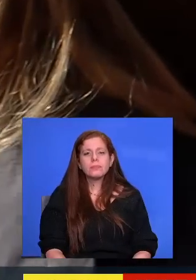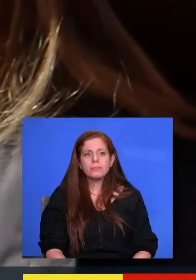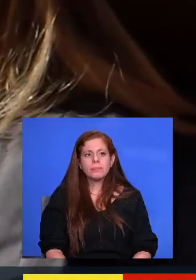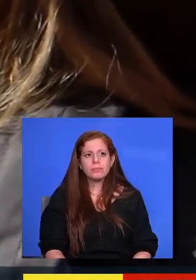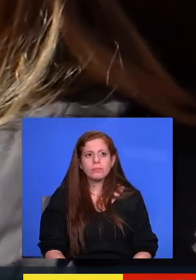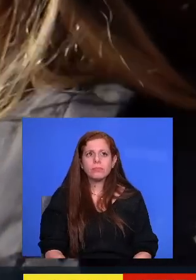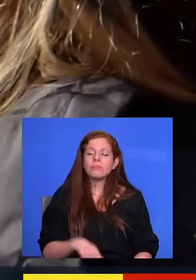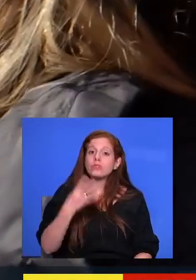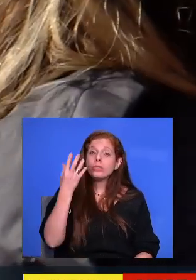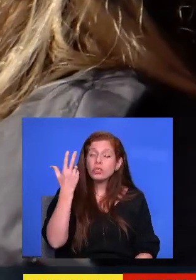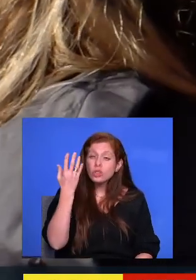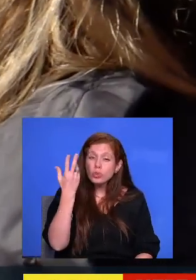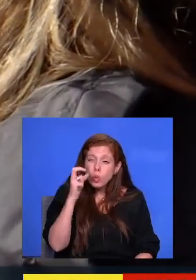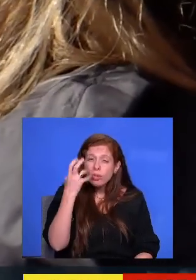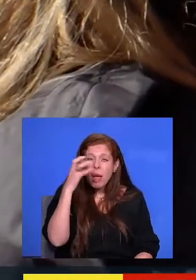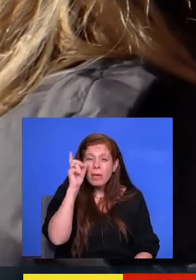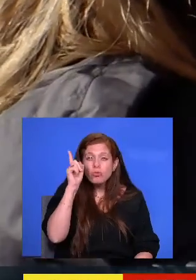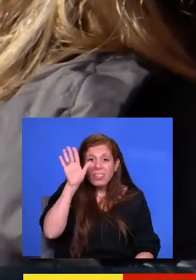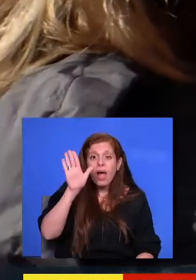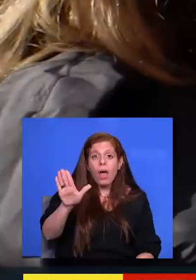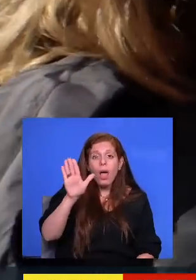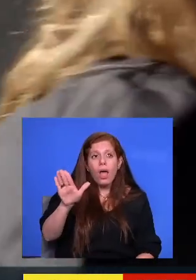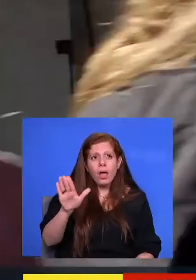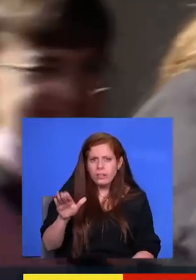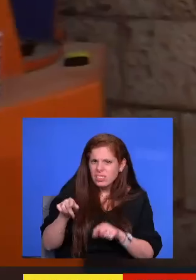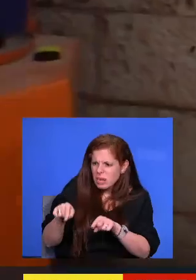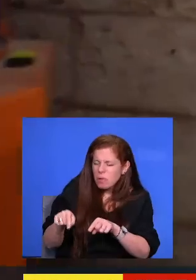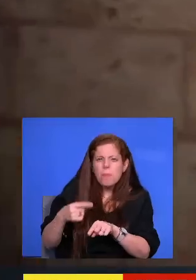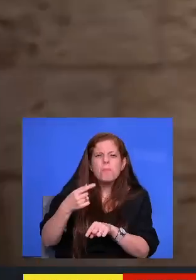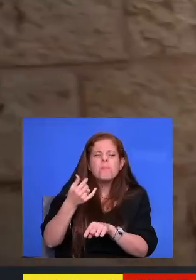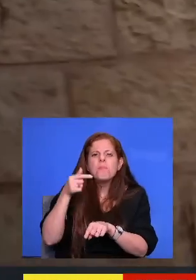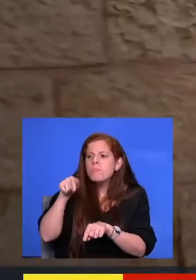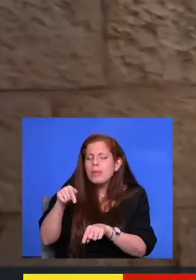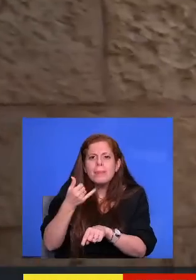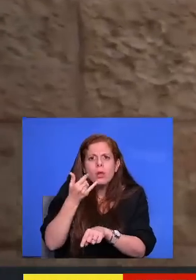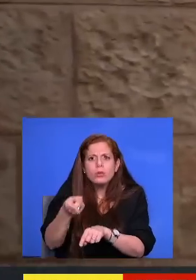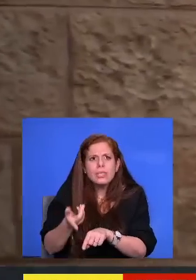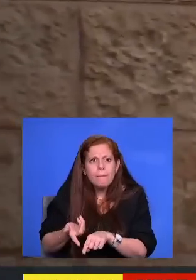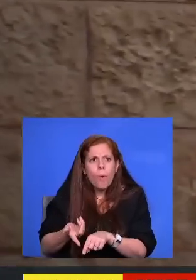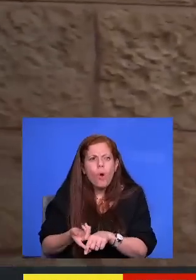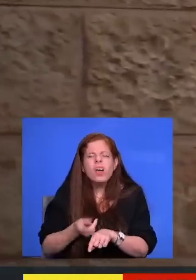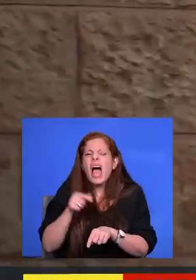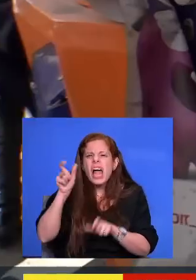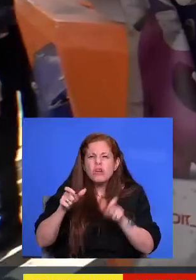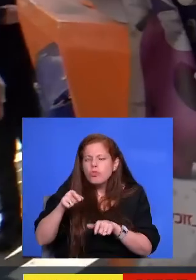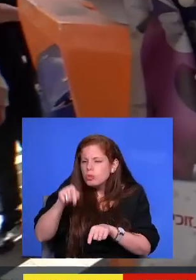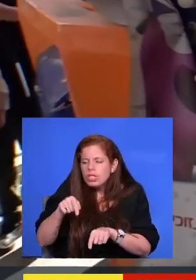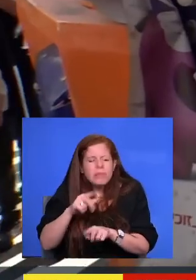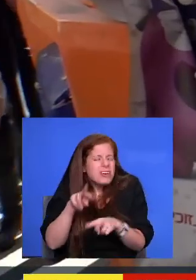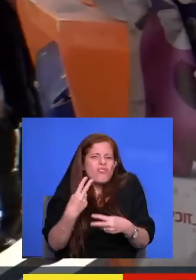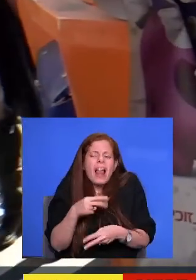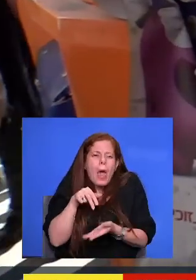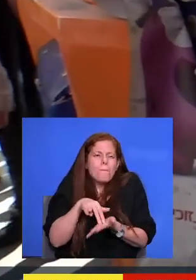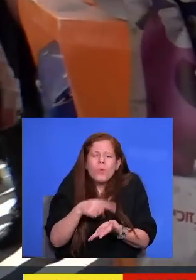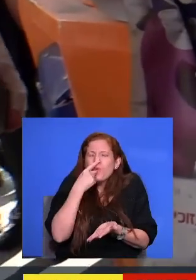זה עומד 40-30 שנה, מקום לפיפי, תראי ריח, סחנה. משנים אנשים פה, ריח פה, אנשים לא יכולים לעמוד פה. זה מי